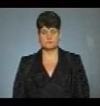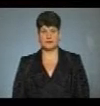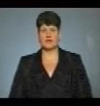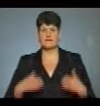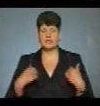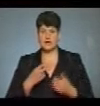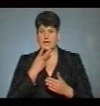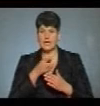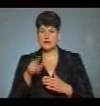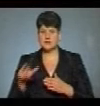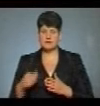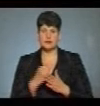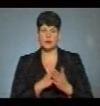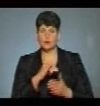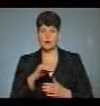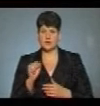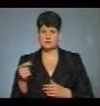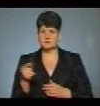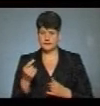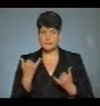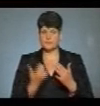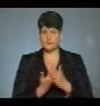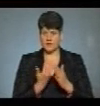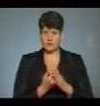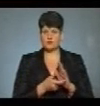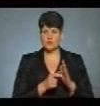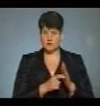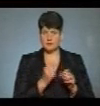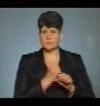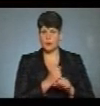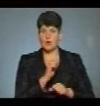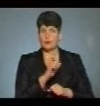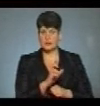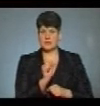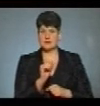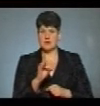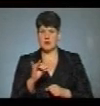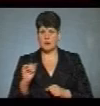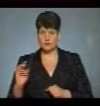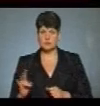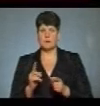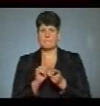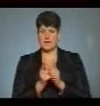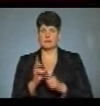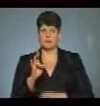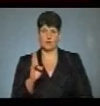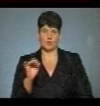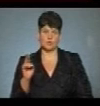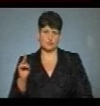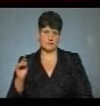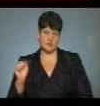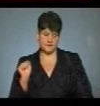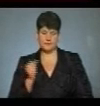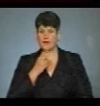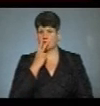Вітаю глядачів телеканалу ЮА Тернопіль. В ефірі новини. У студії Богдана Сарабун, сурдопереклад Надія Коцовська. Дивіться